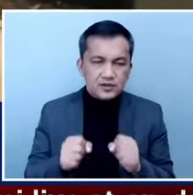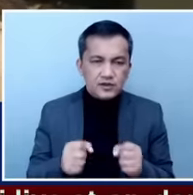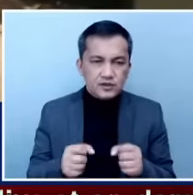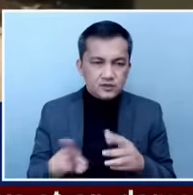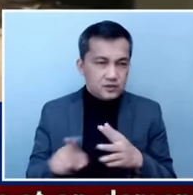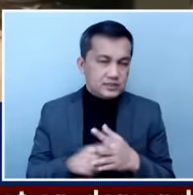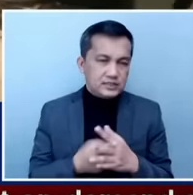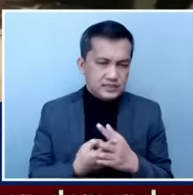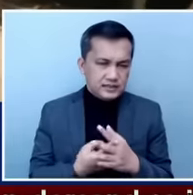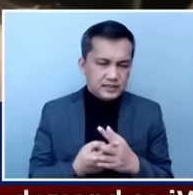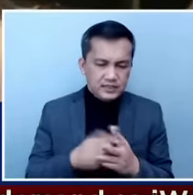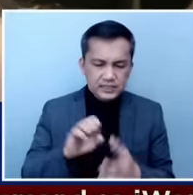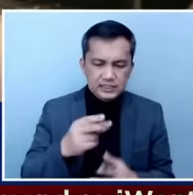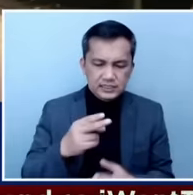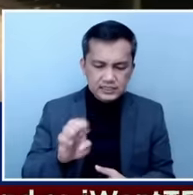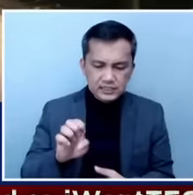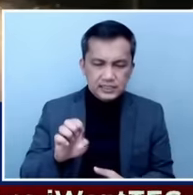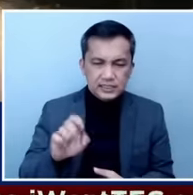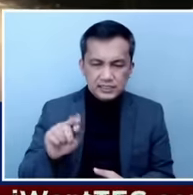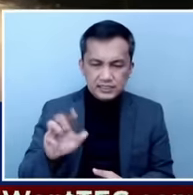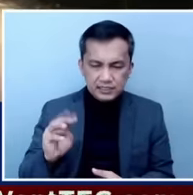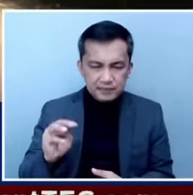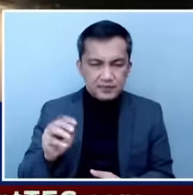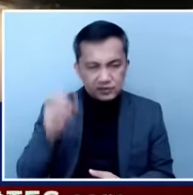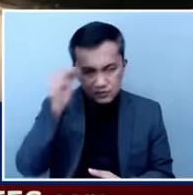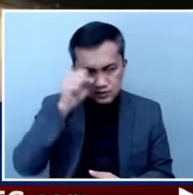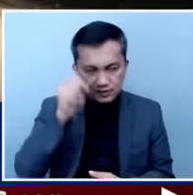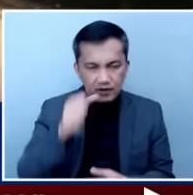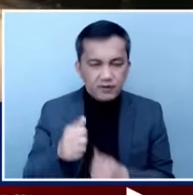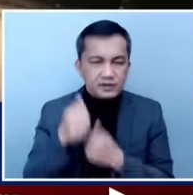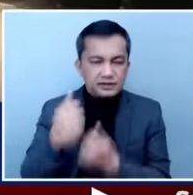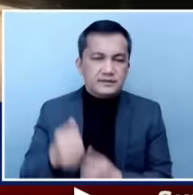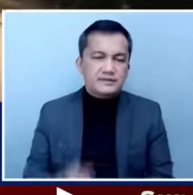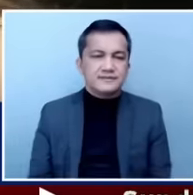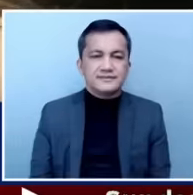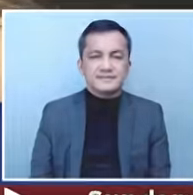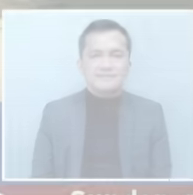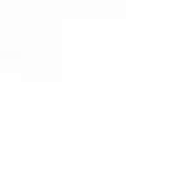She STEM Scholarship Awards.